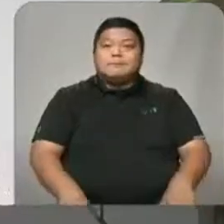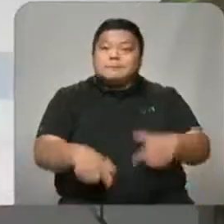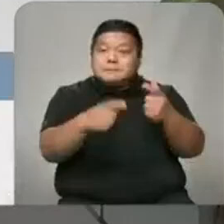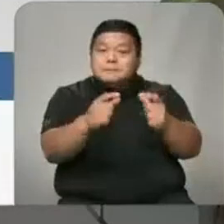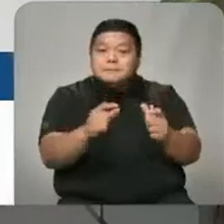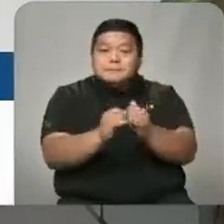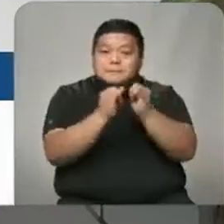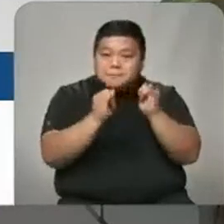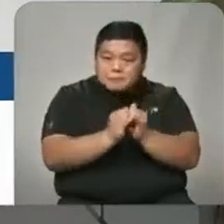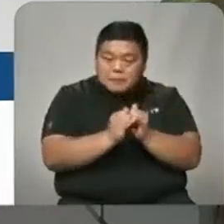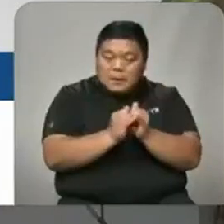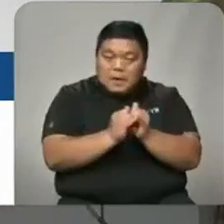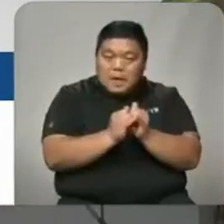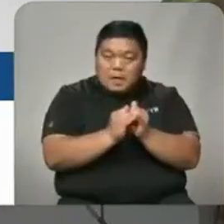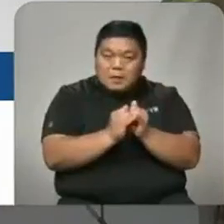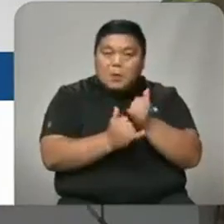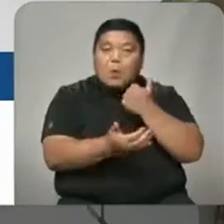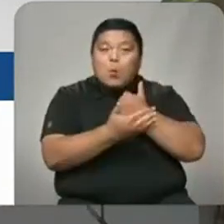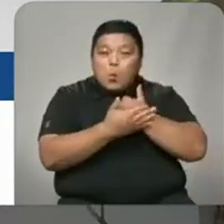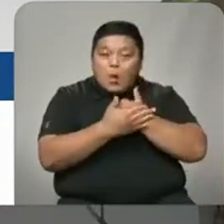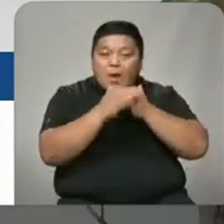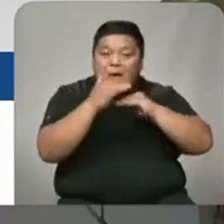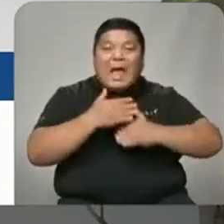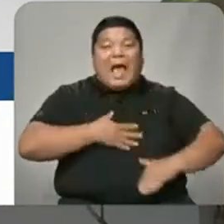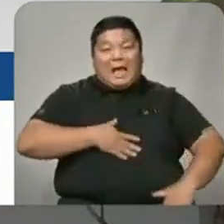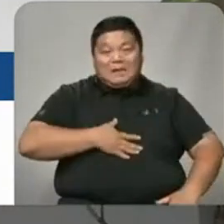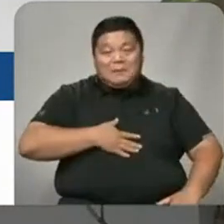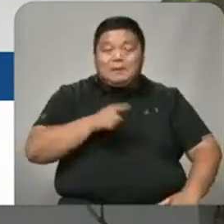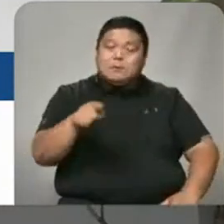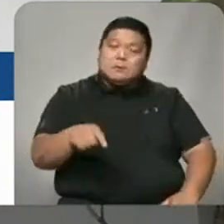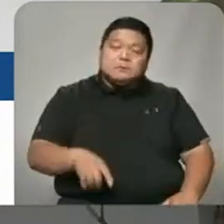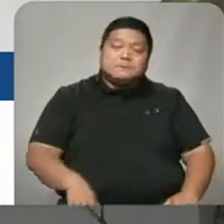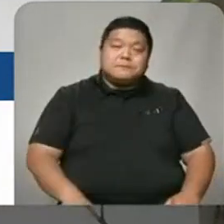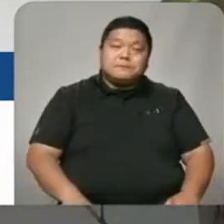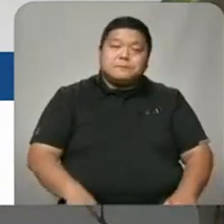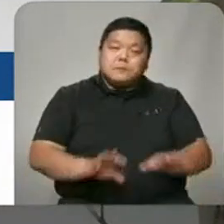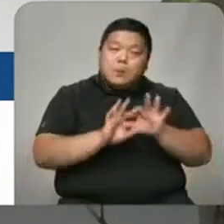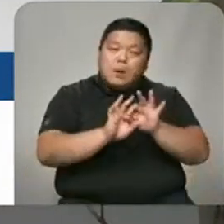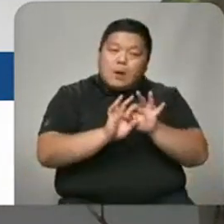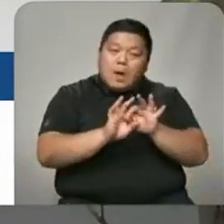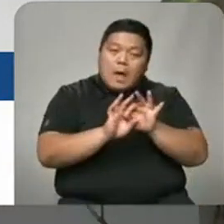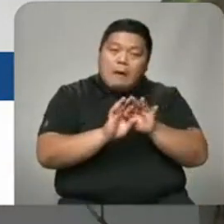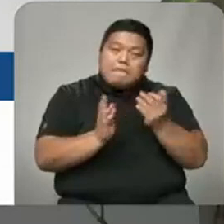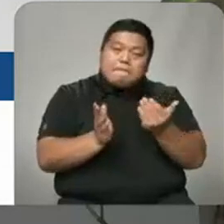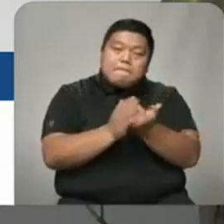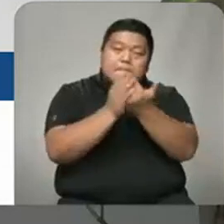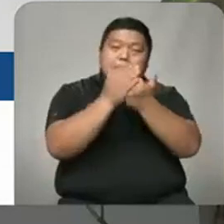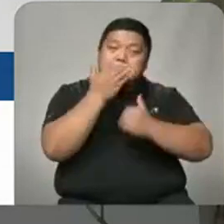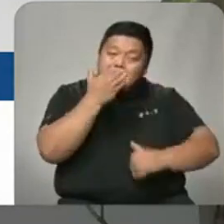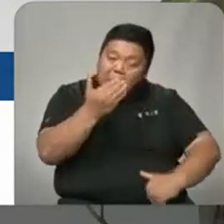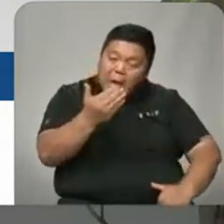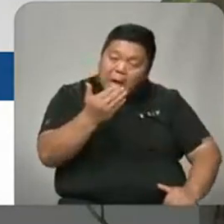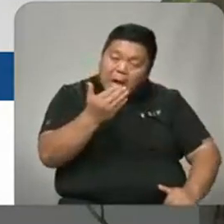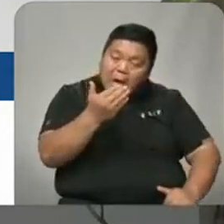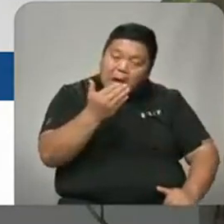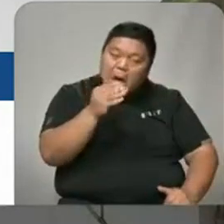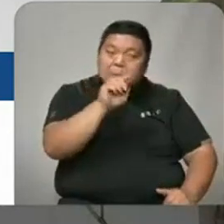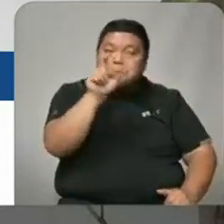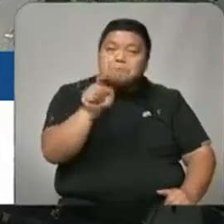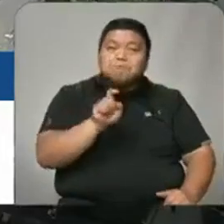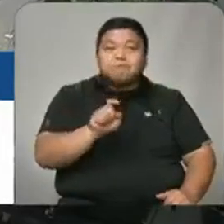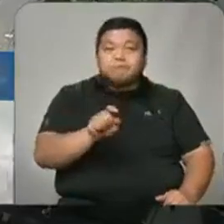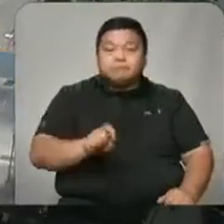소통하겠다는 의미인 것은 알겠으나 그게 실질적인 관계 개선으로 이어질지는 저는